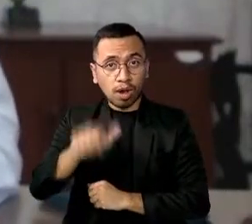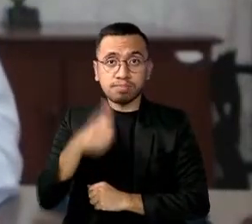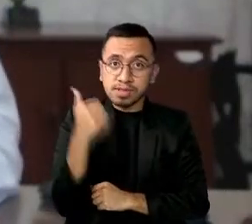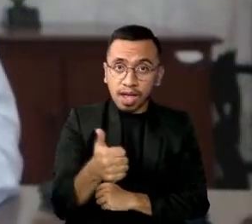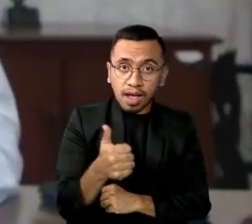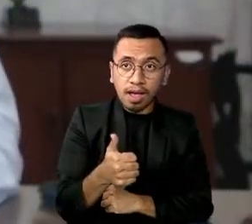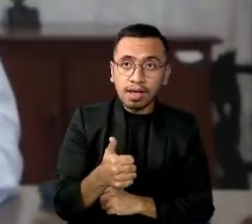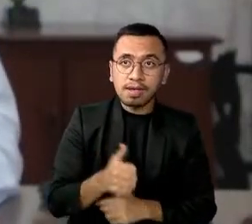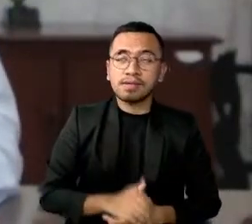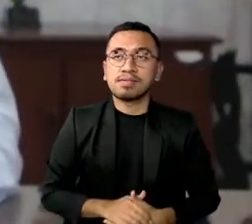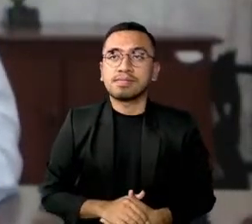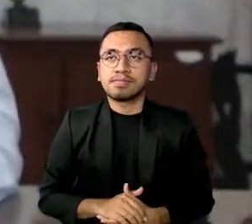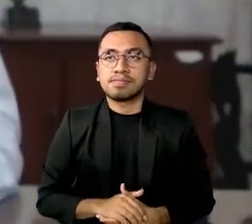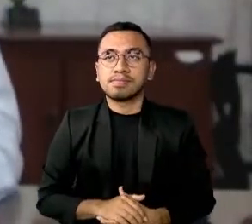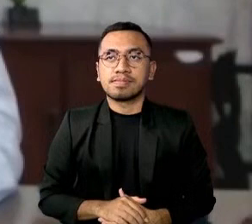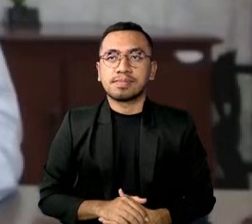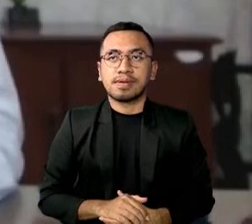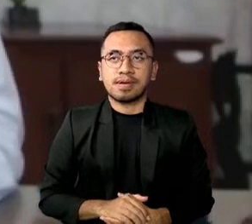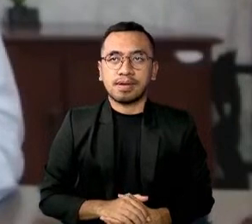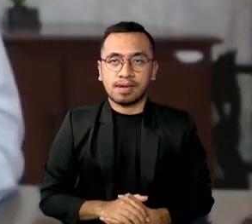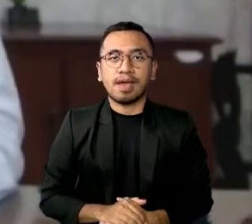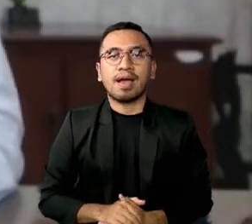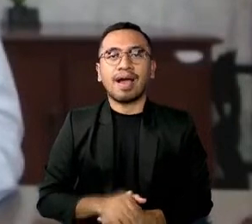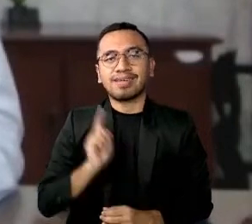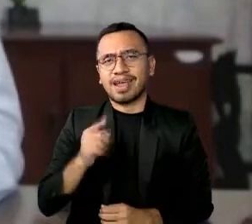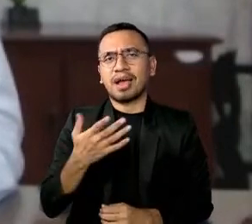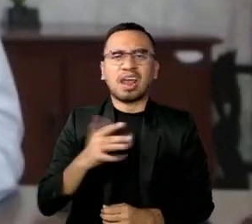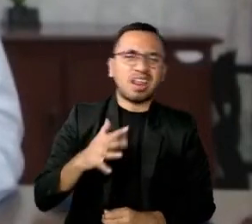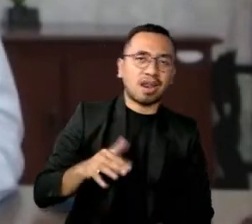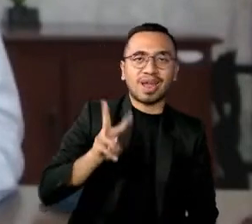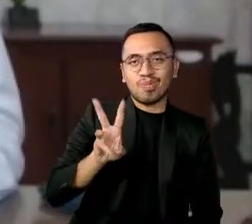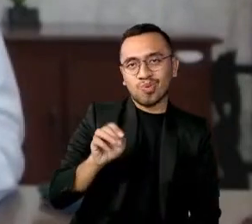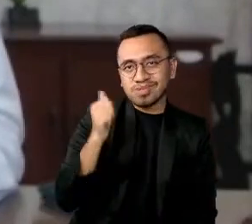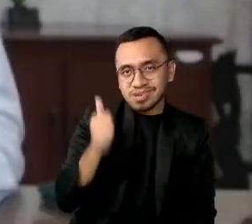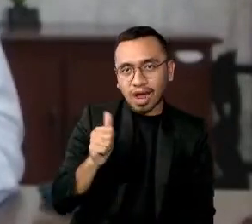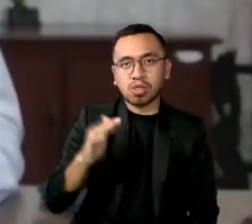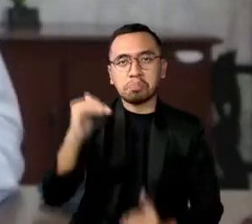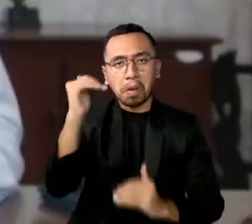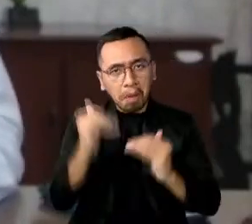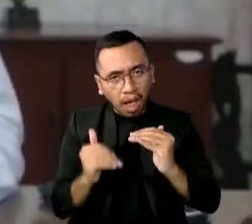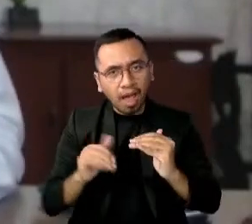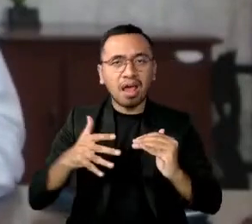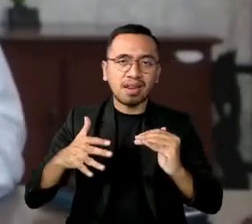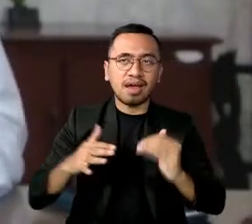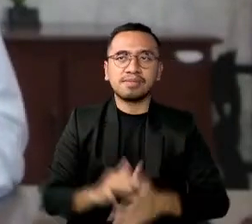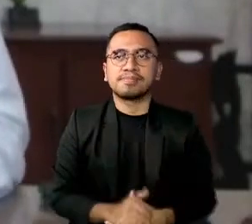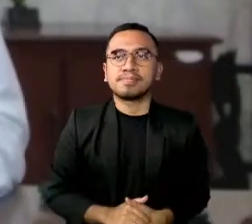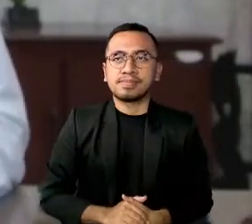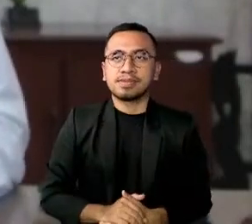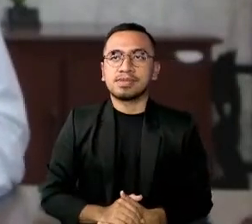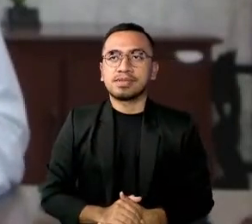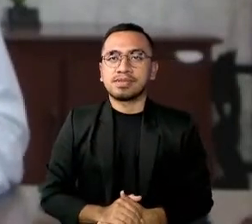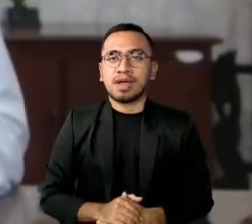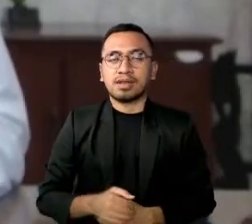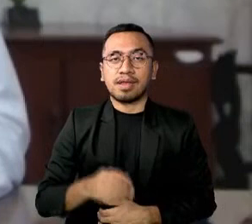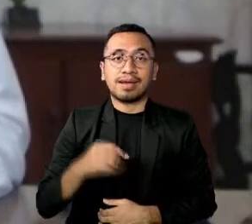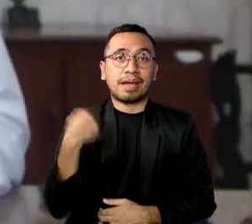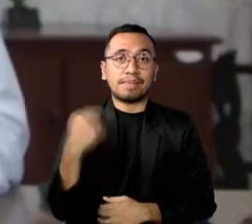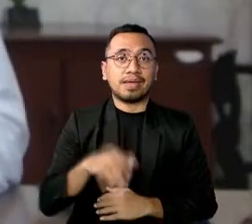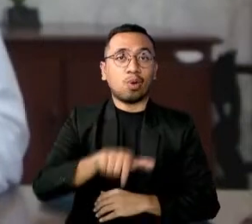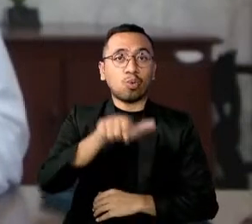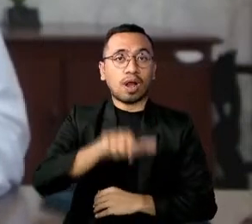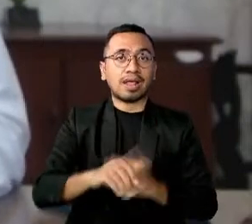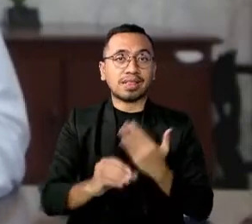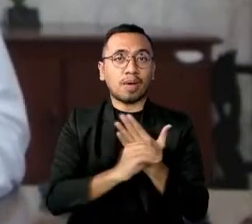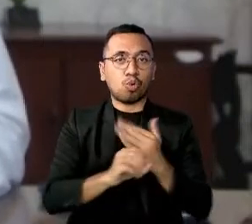gerak nasti sesuai standar ya biar tapi dinamis ya seri ini contohnya Kabupaten Temanggung dengan 780.000 jiwa